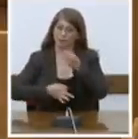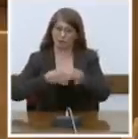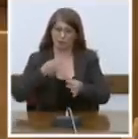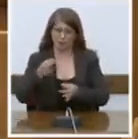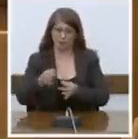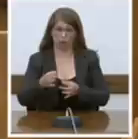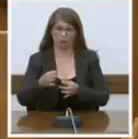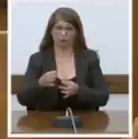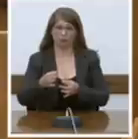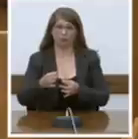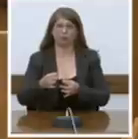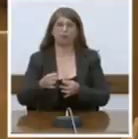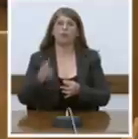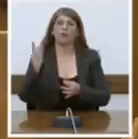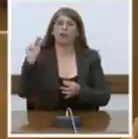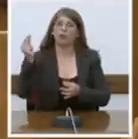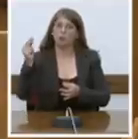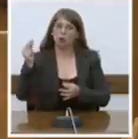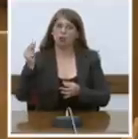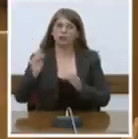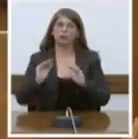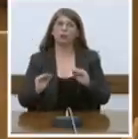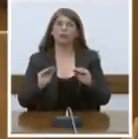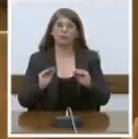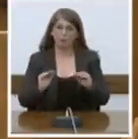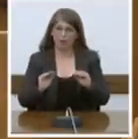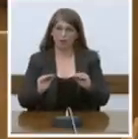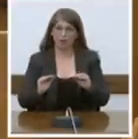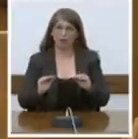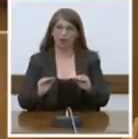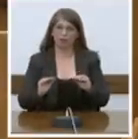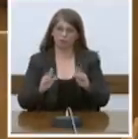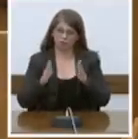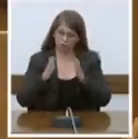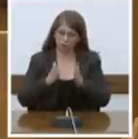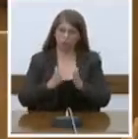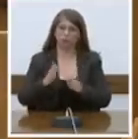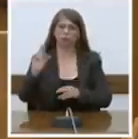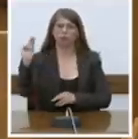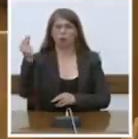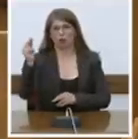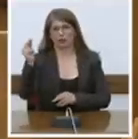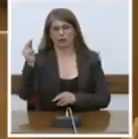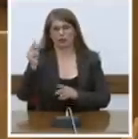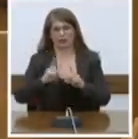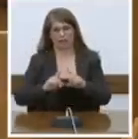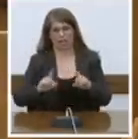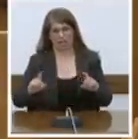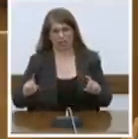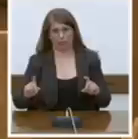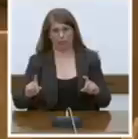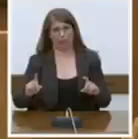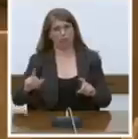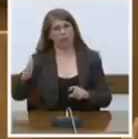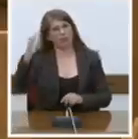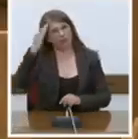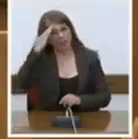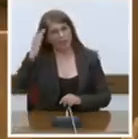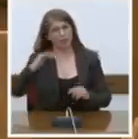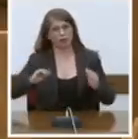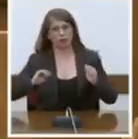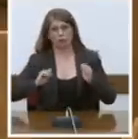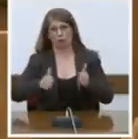τον πολιτισμό και την παιδεία με έμφαση στα πολιτιστικά αγαθά και χαιρετίζουμε την